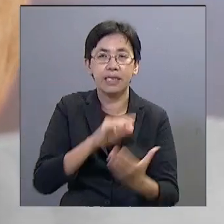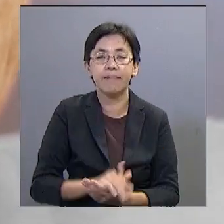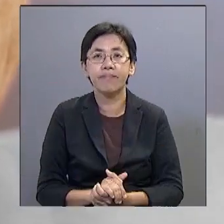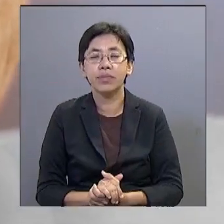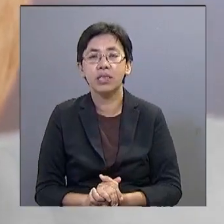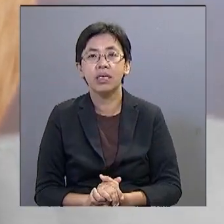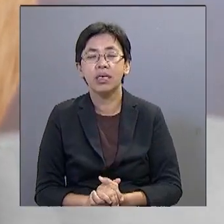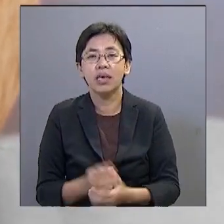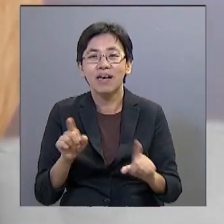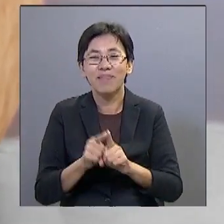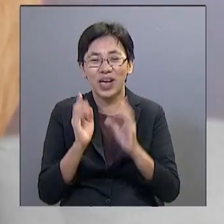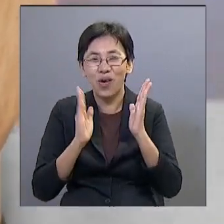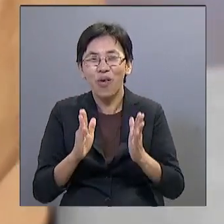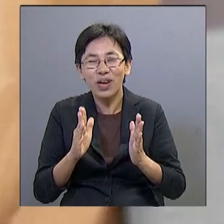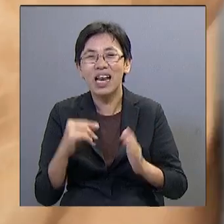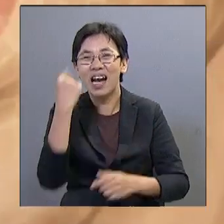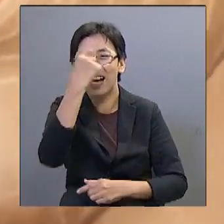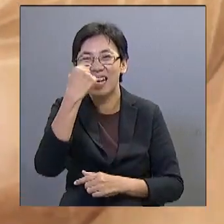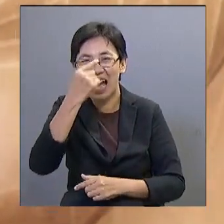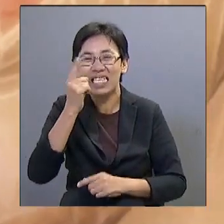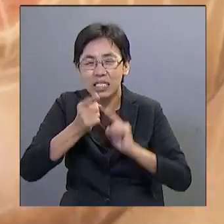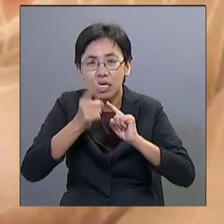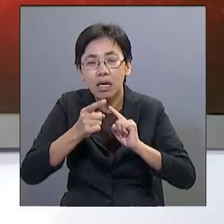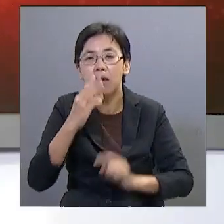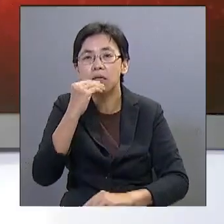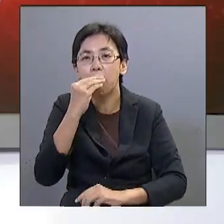ฉบับพูดคำเห่านั้นออกมาจริ ๆ ค่ะ